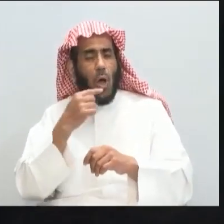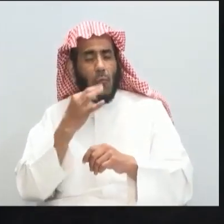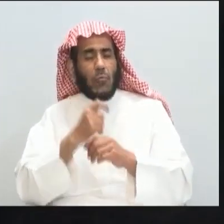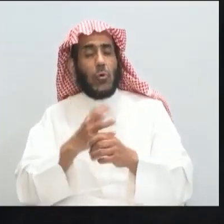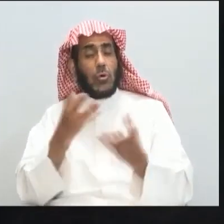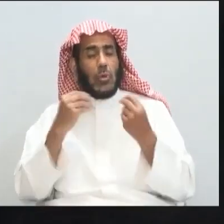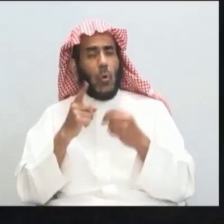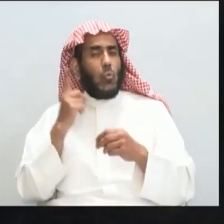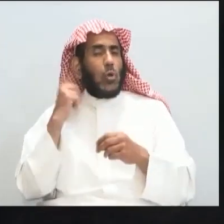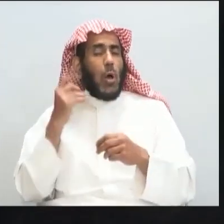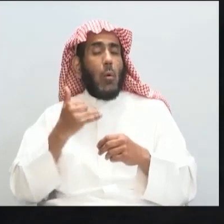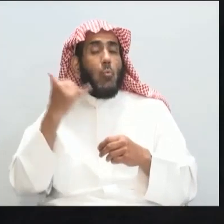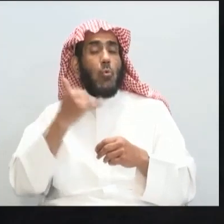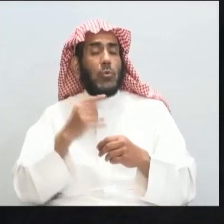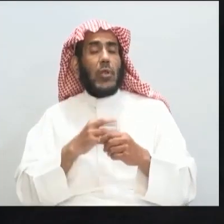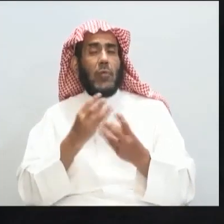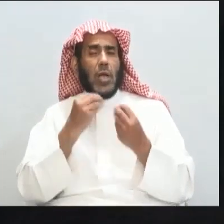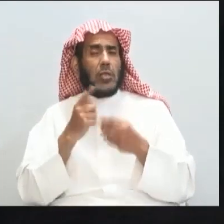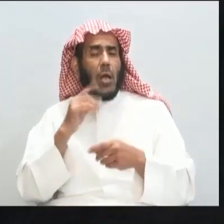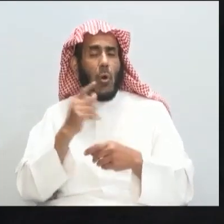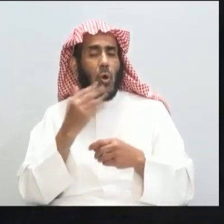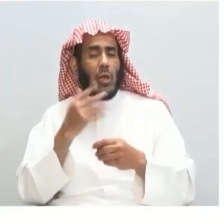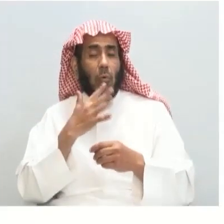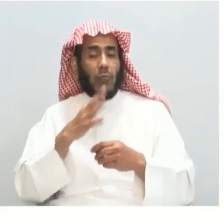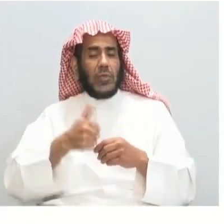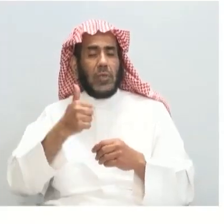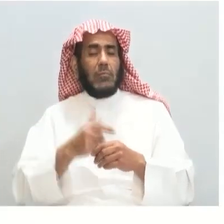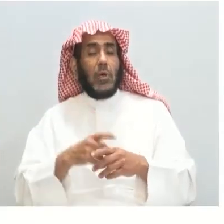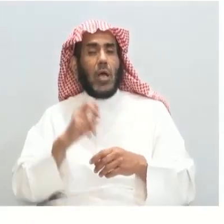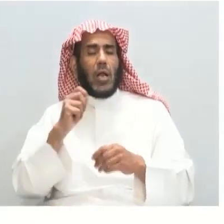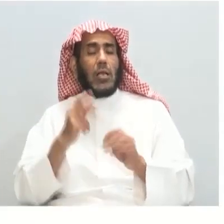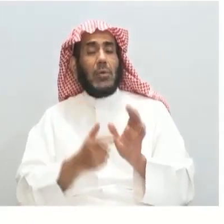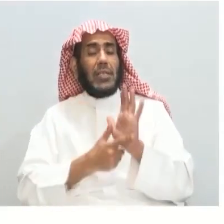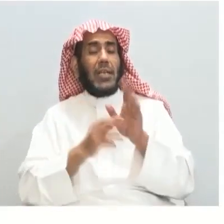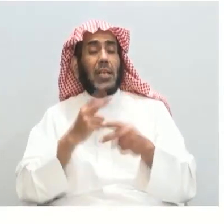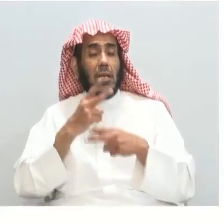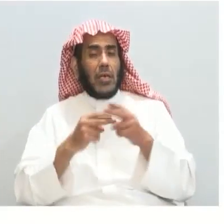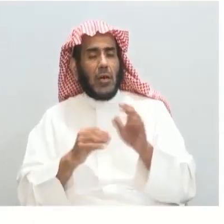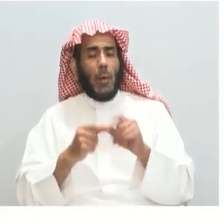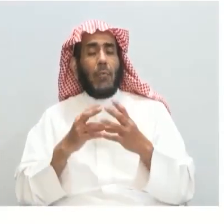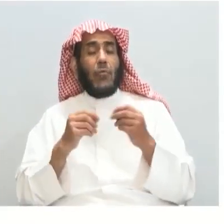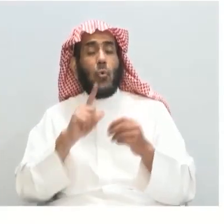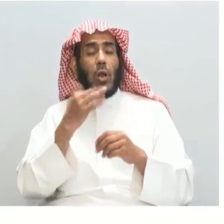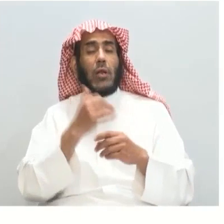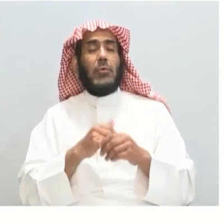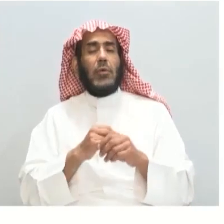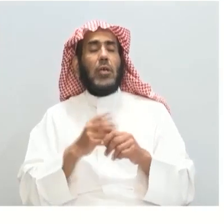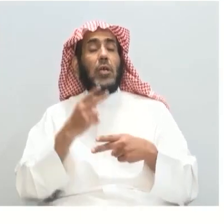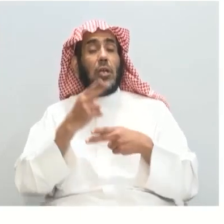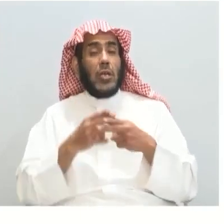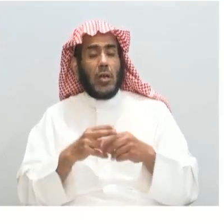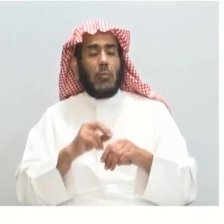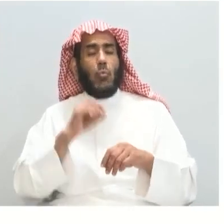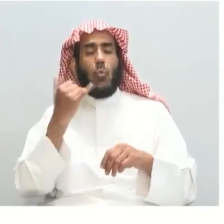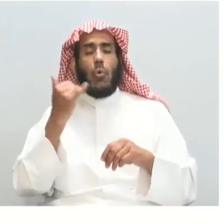اللغه والسماع مهم جدا في اكتساب هذه اللغه القيمه الدلاليه للاعراب في اللغه العربيه للاعراب